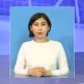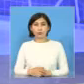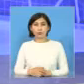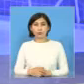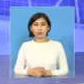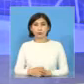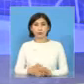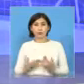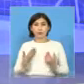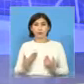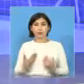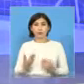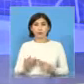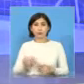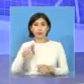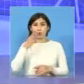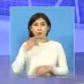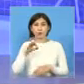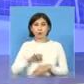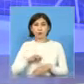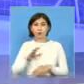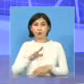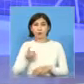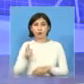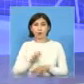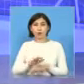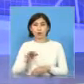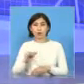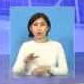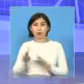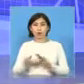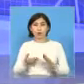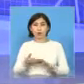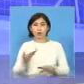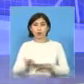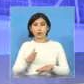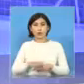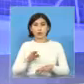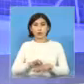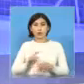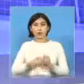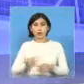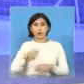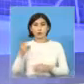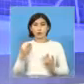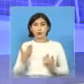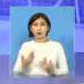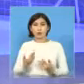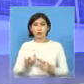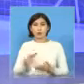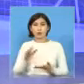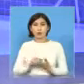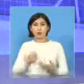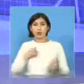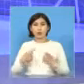На осенний период приходится пик простудных заболеваний. Чтобы ОРВИ и грипп не вызвали осложнения ковидом, врачи рекомендуют уже сейчас